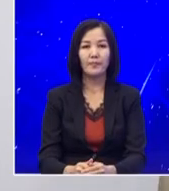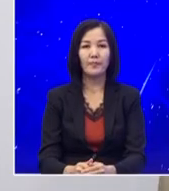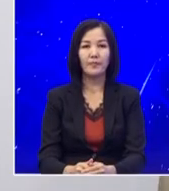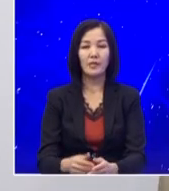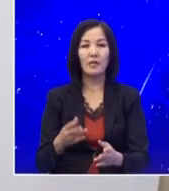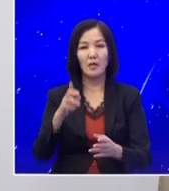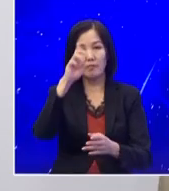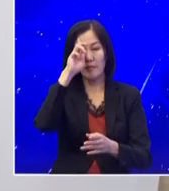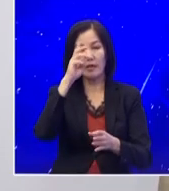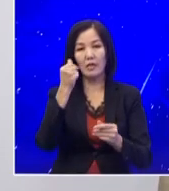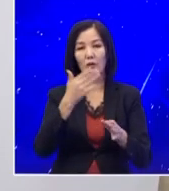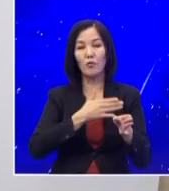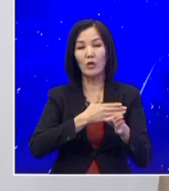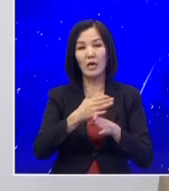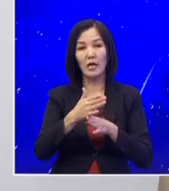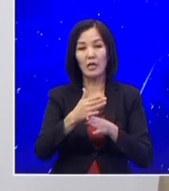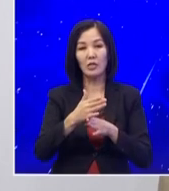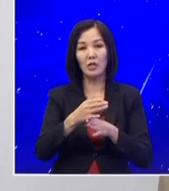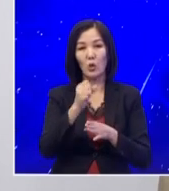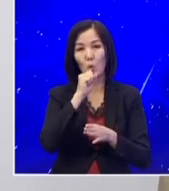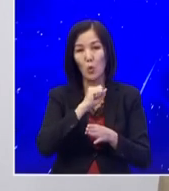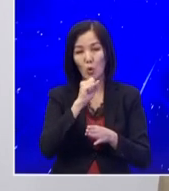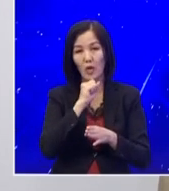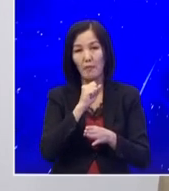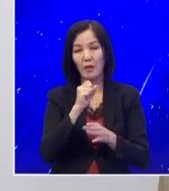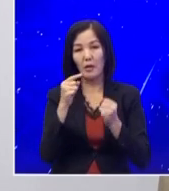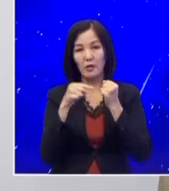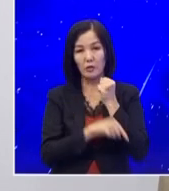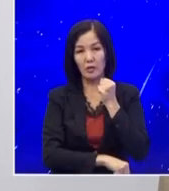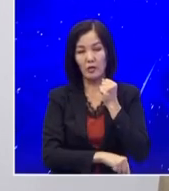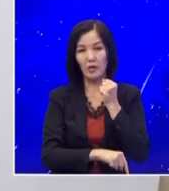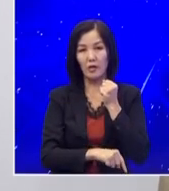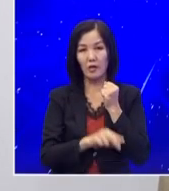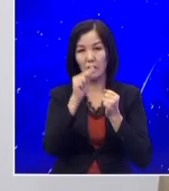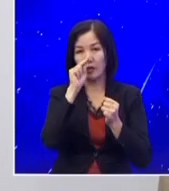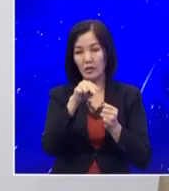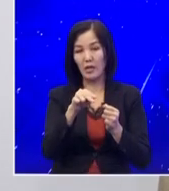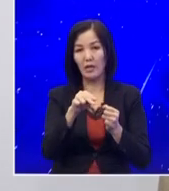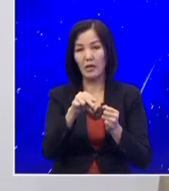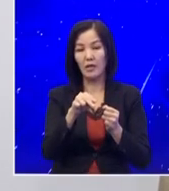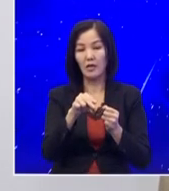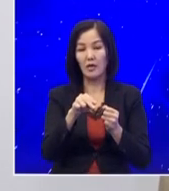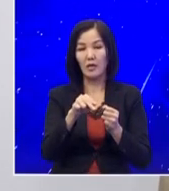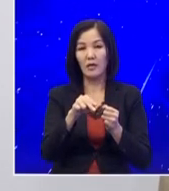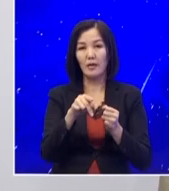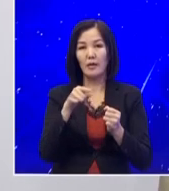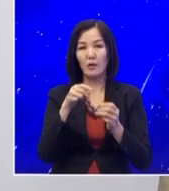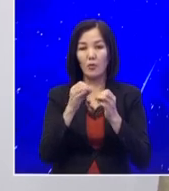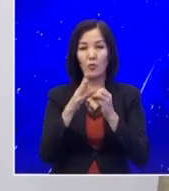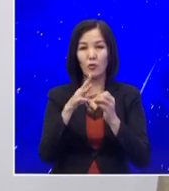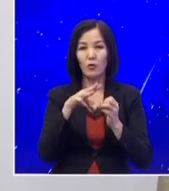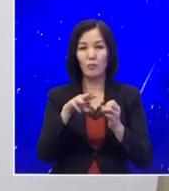Бөлінген мемлекеттік ақша қаражатын жымқыру дерегі бойынша күдіктеледі. Нәтижесінде олар 14 миллион